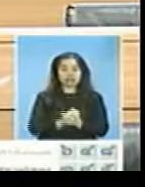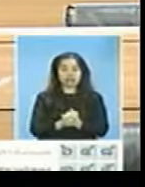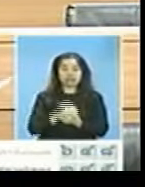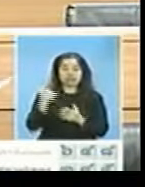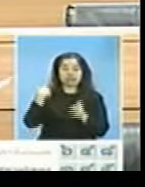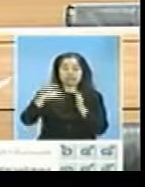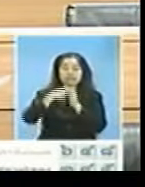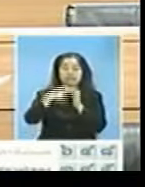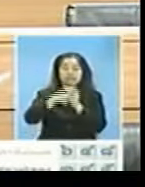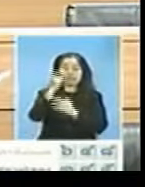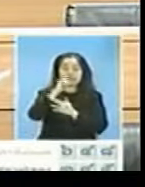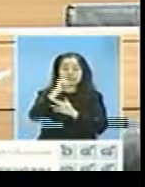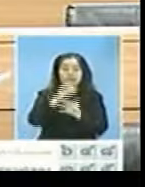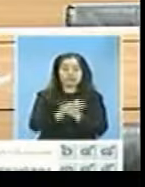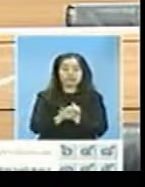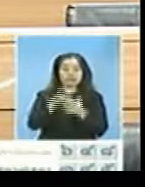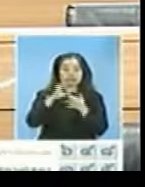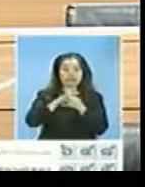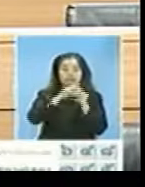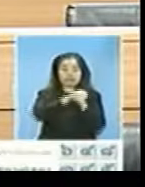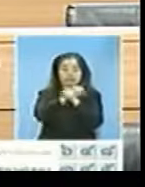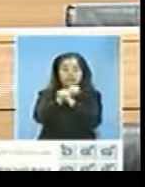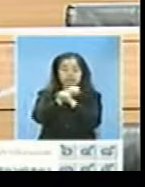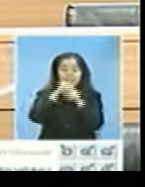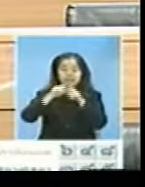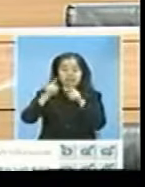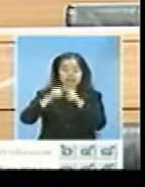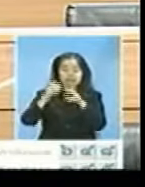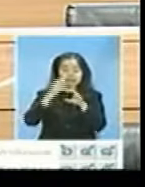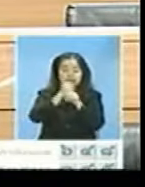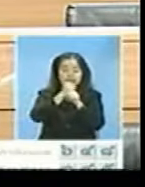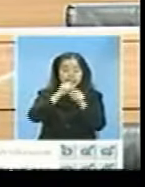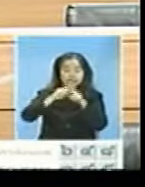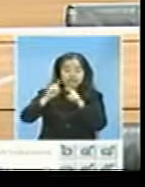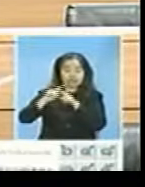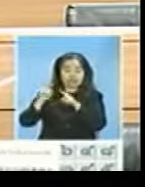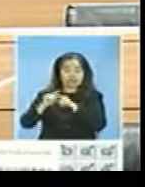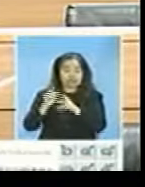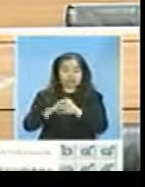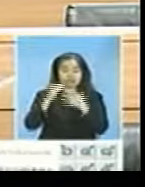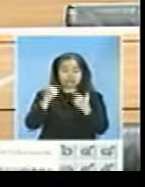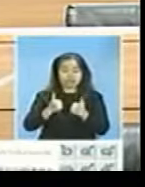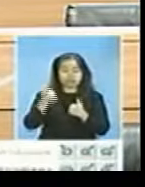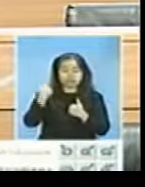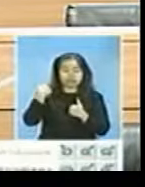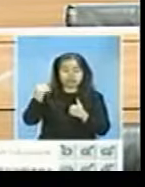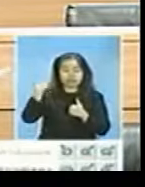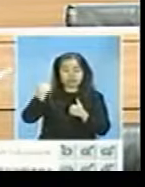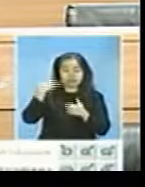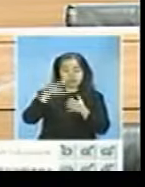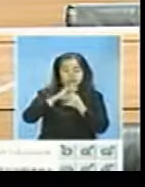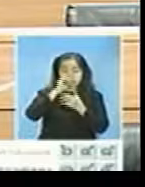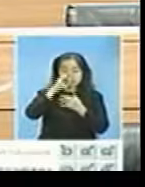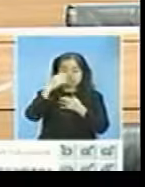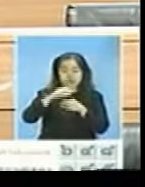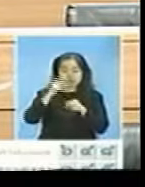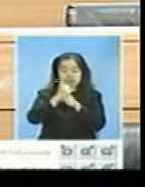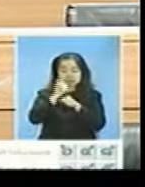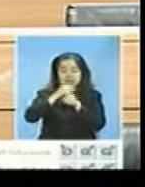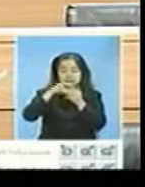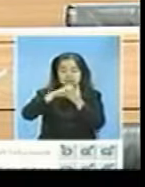เหตุอะไรได้บ้างว่าป้องกันการปฏิวัติเราเขียนรัฐธรรมนูญให้ป้องกันการปฏิวัติได้ไ